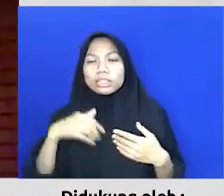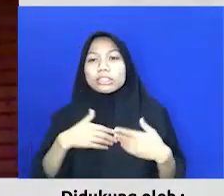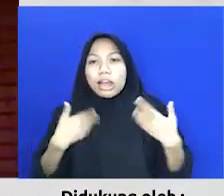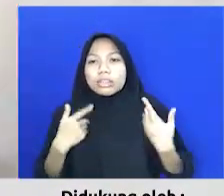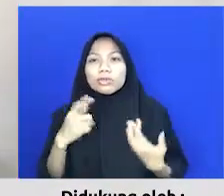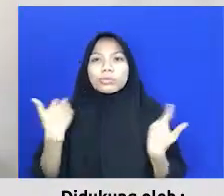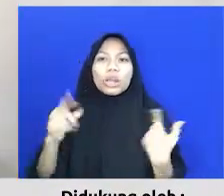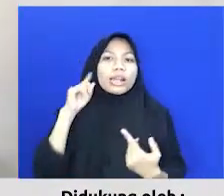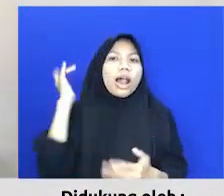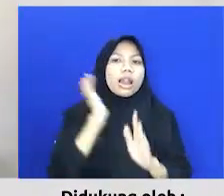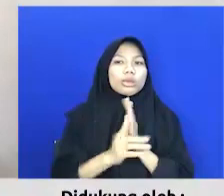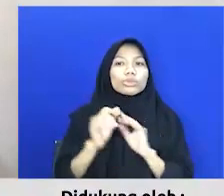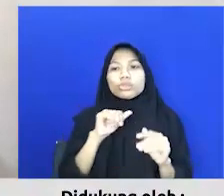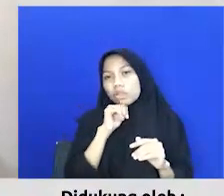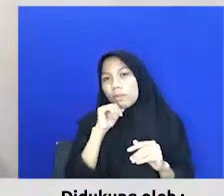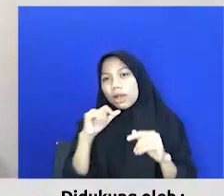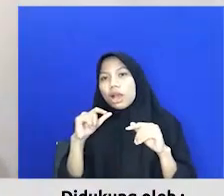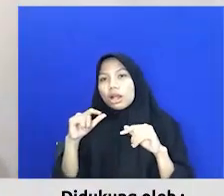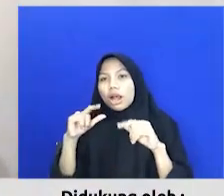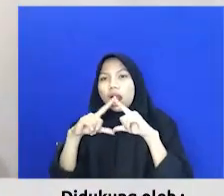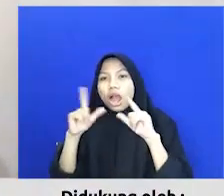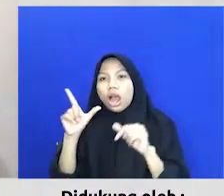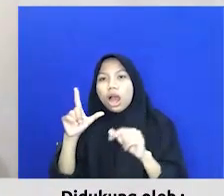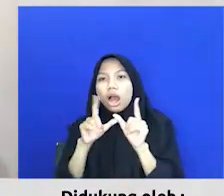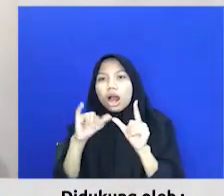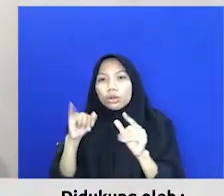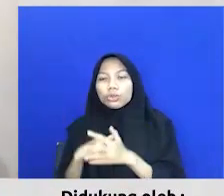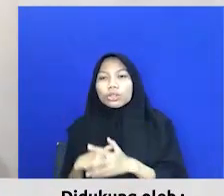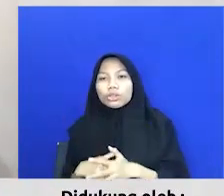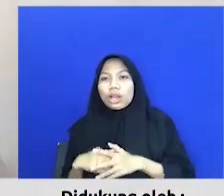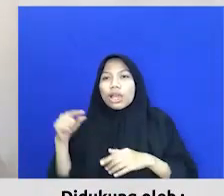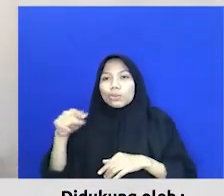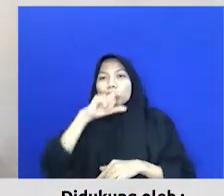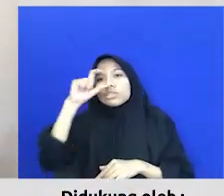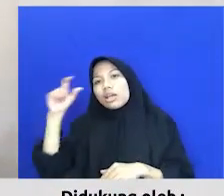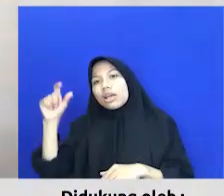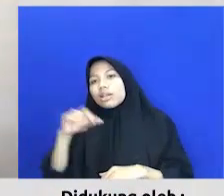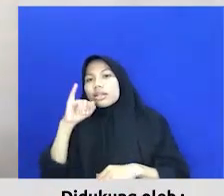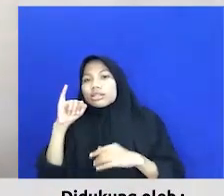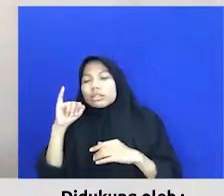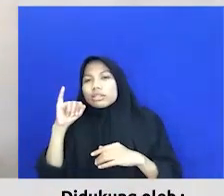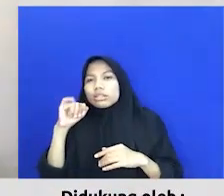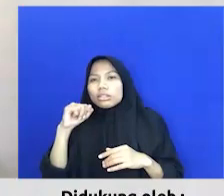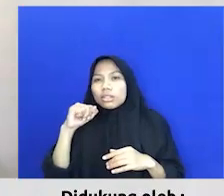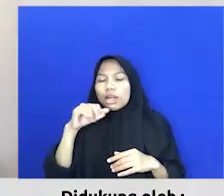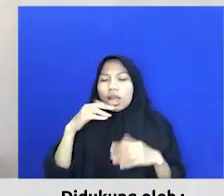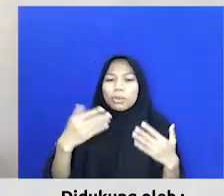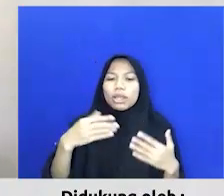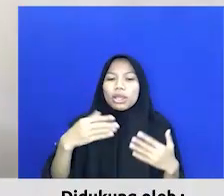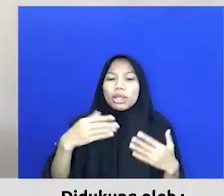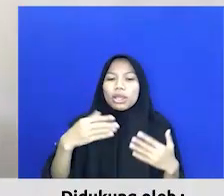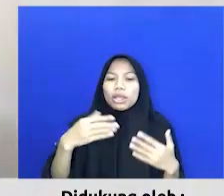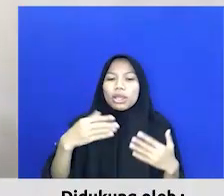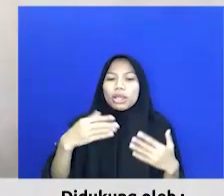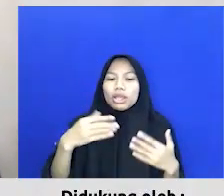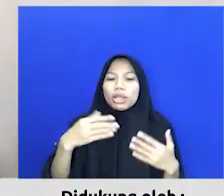film ini adalah medium bercerita yang relatif kontemporer gitu. Nah, aku sangat mengagumi